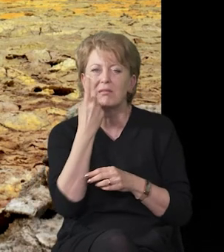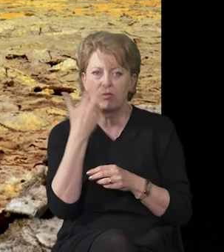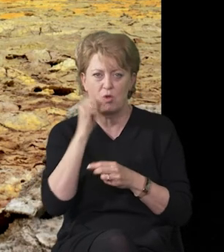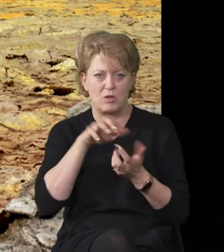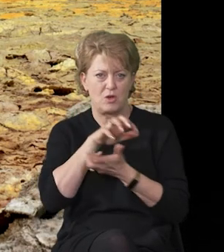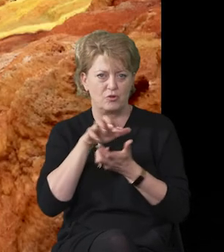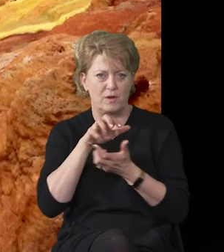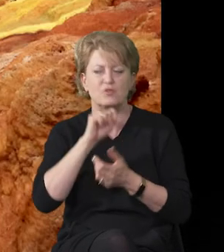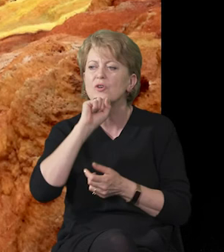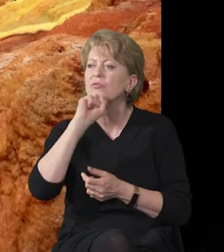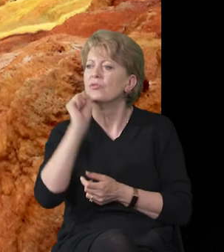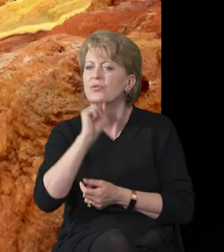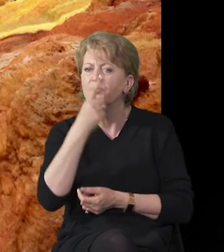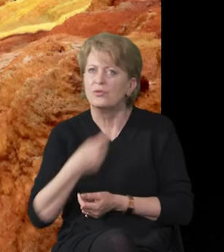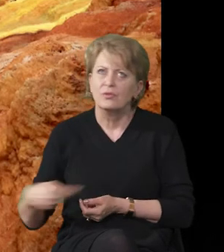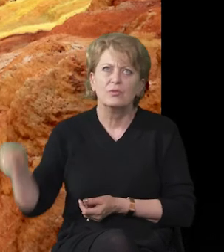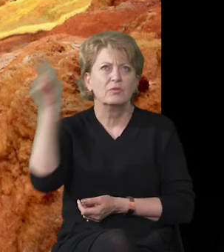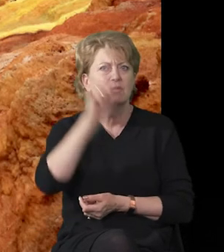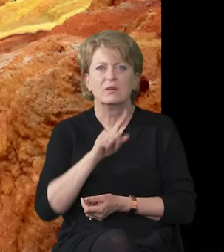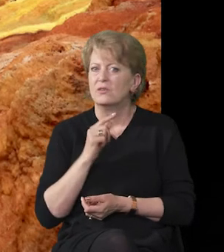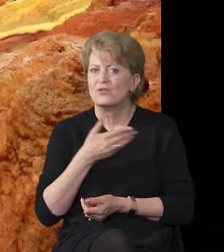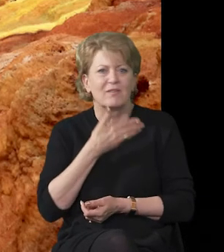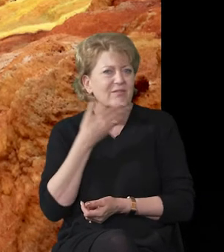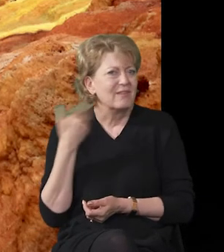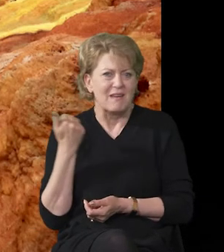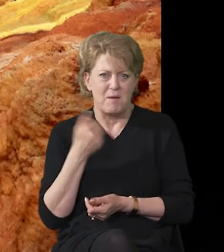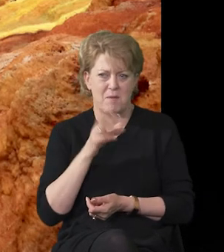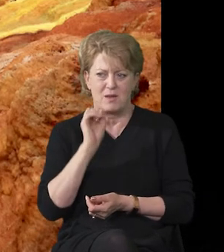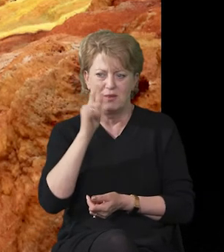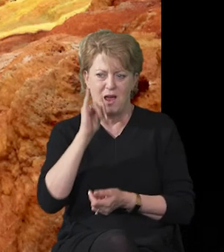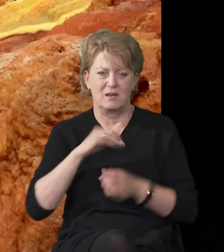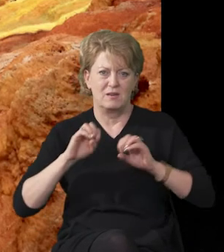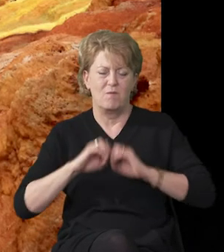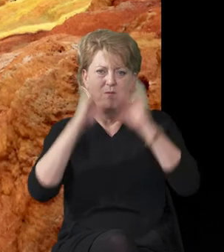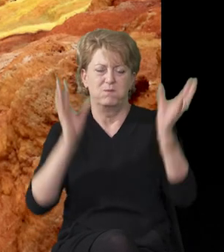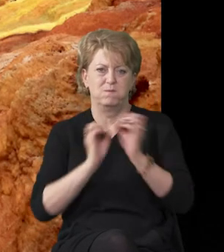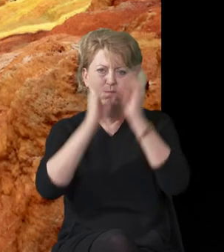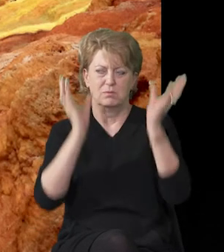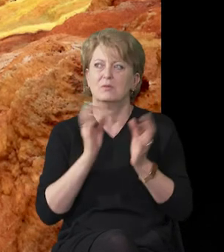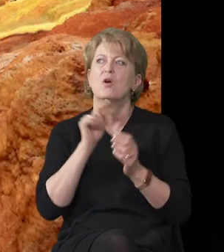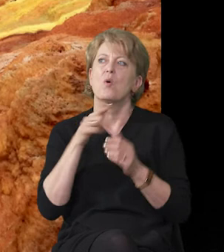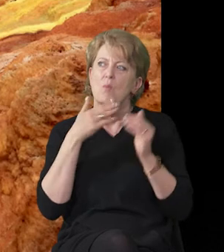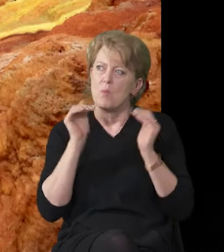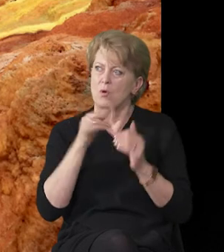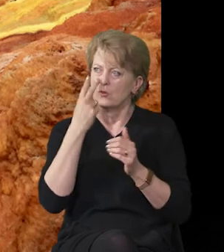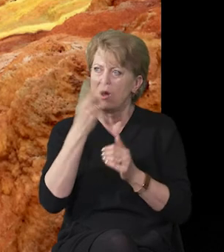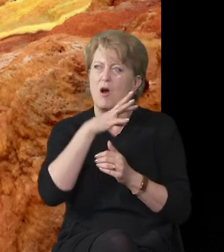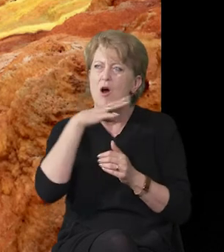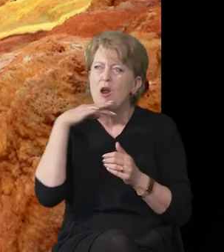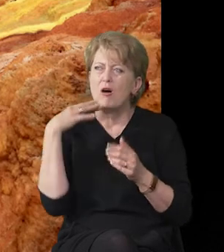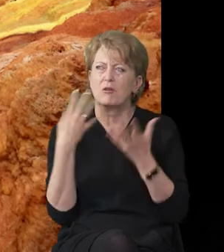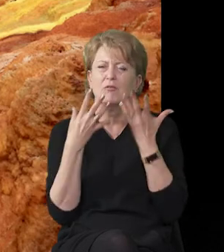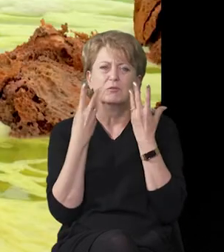takiego rodzaju wulkanu nie spotkamy, chociaż mary można także spotkać w Europie, w Niemczech czy Francji, ale one